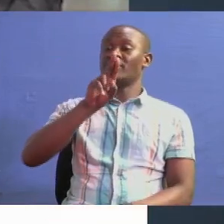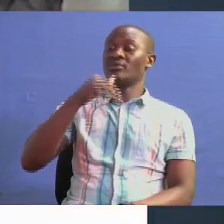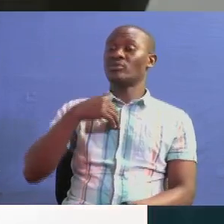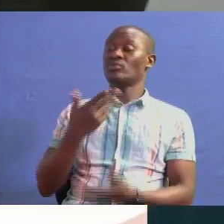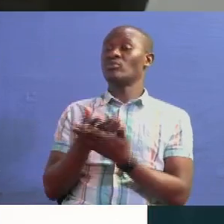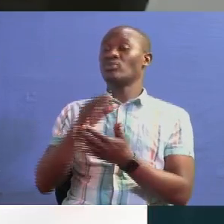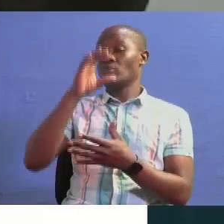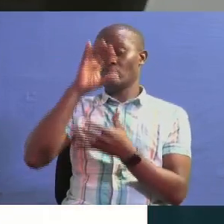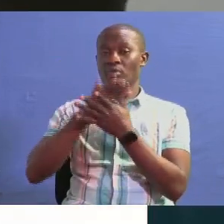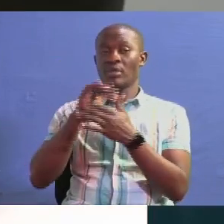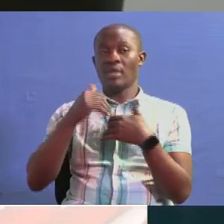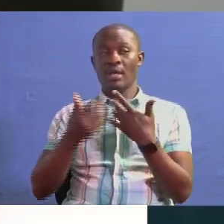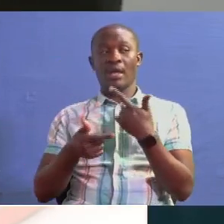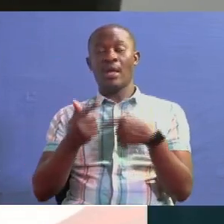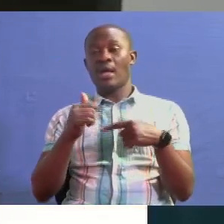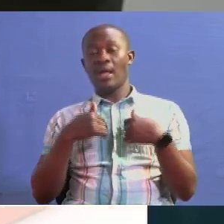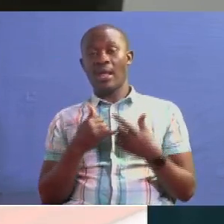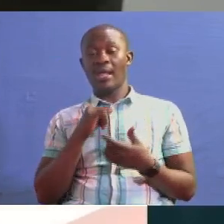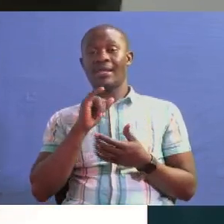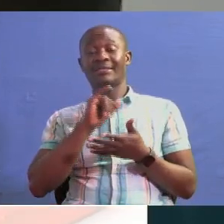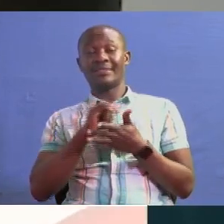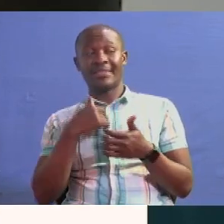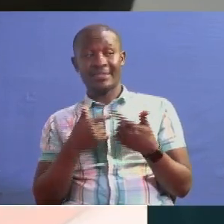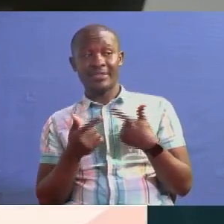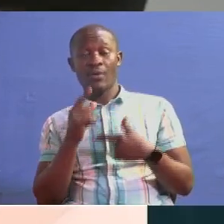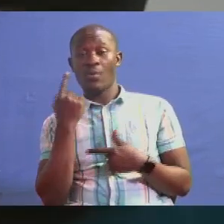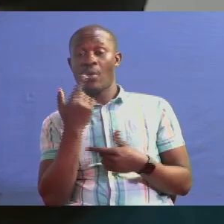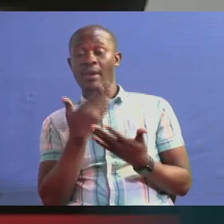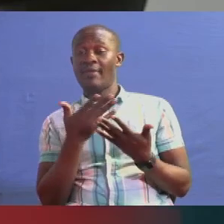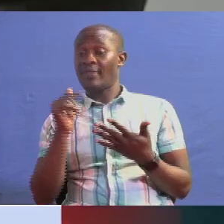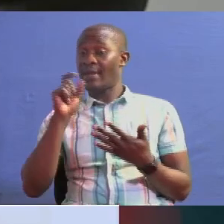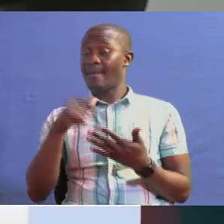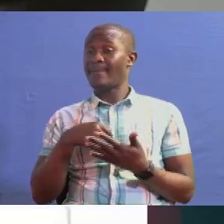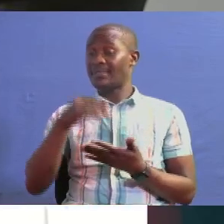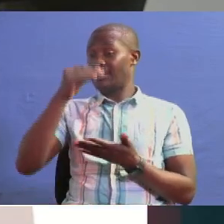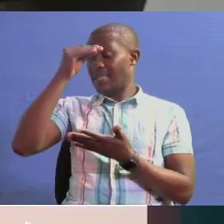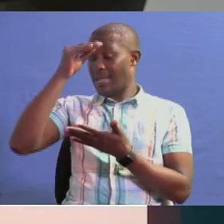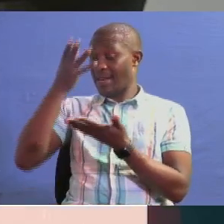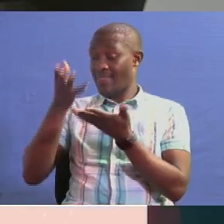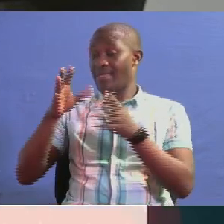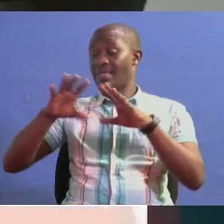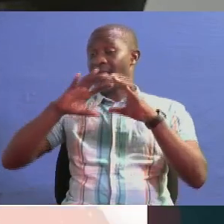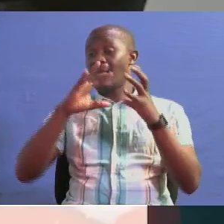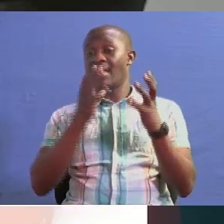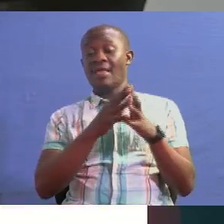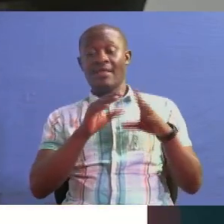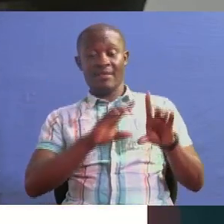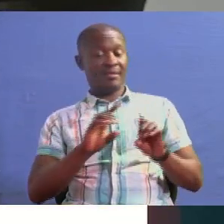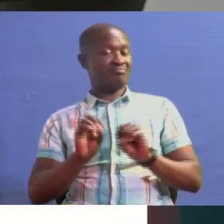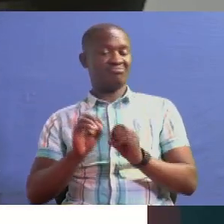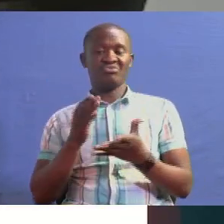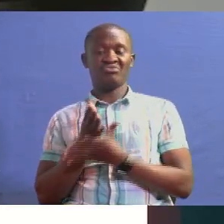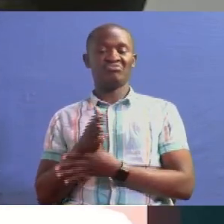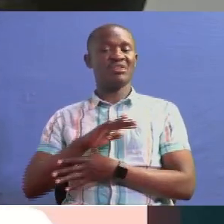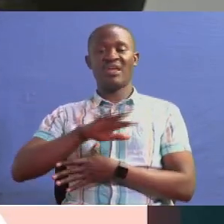yake juu. One thing I learned is that this world. Kitu kimoja nilichojifunza ni kwamba dunia hii haitendi haki na